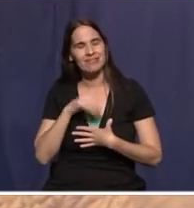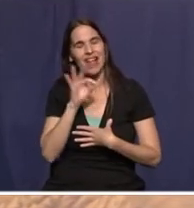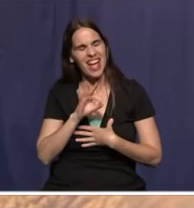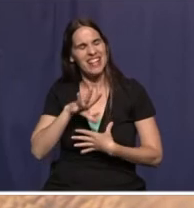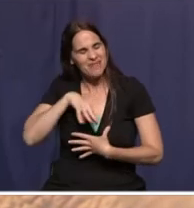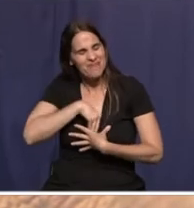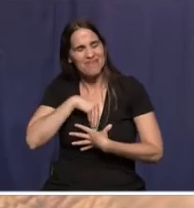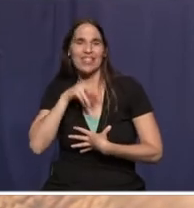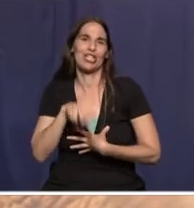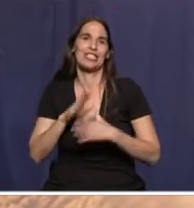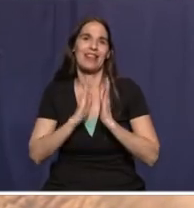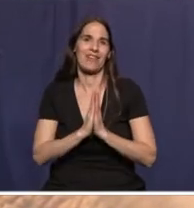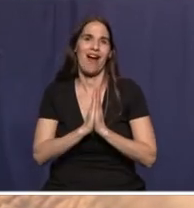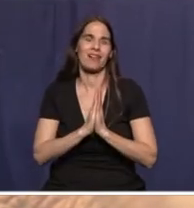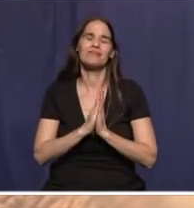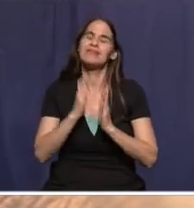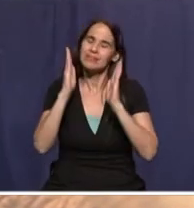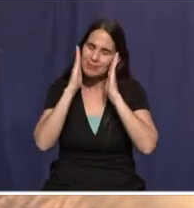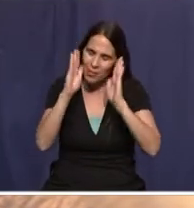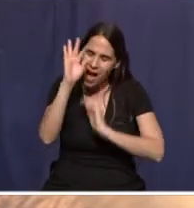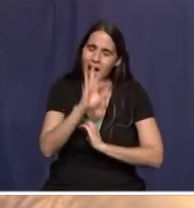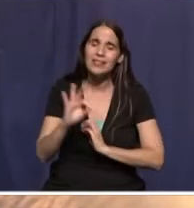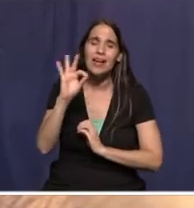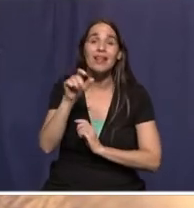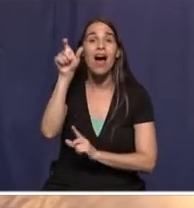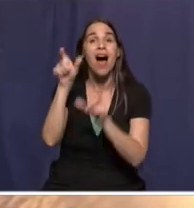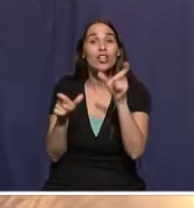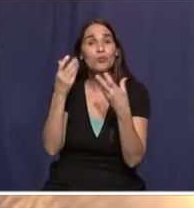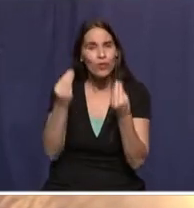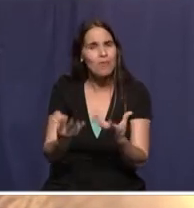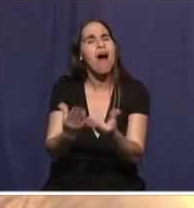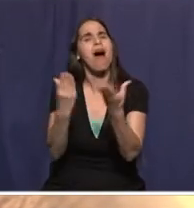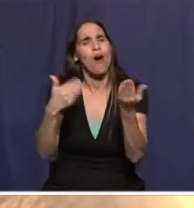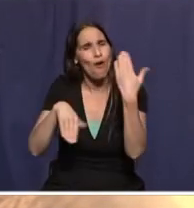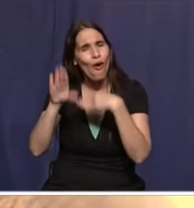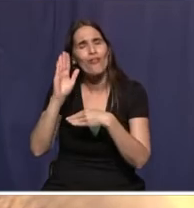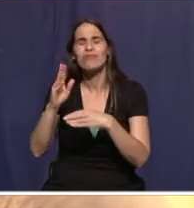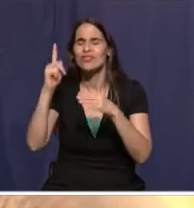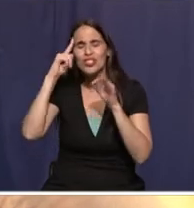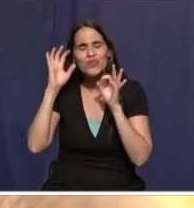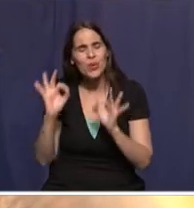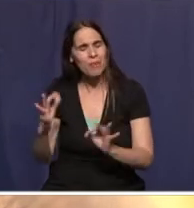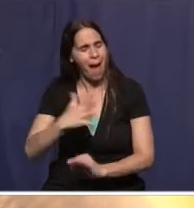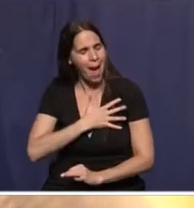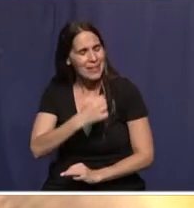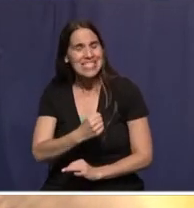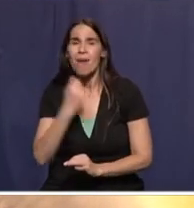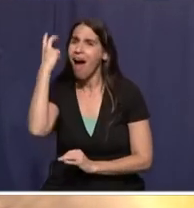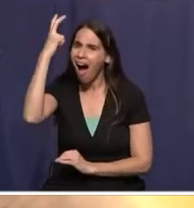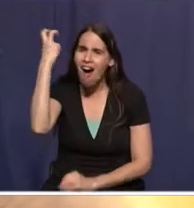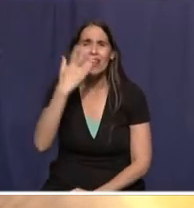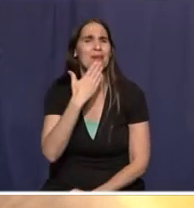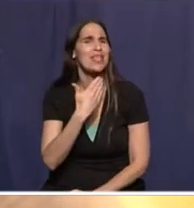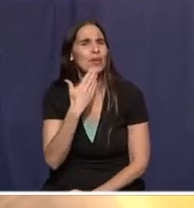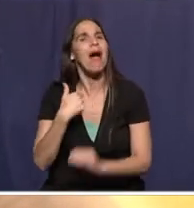עמוק בתוכי. עוד אני מאמינה שהטובים הם רבים והם שפויים, חזקים ואמיצים, והם ערבים ויהודים,